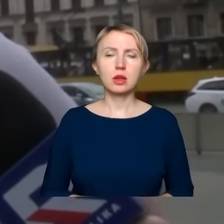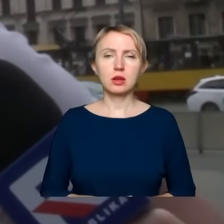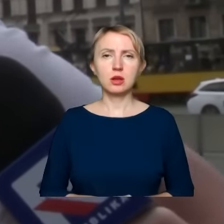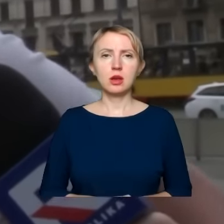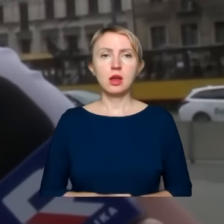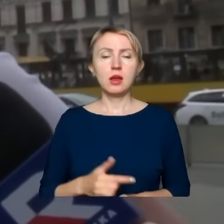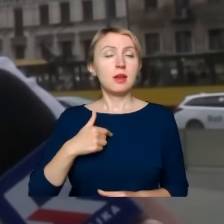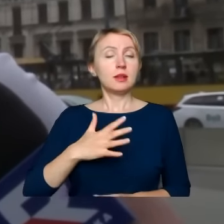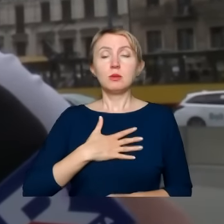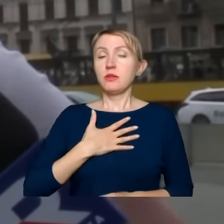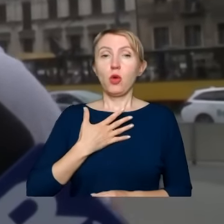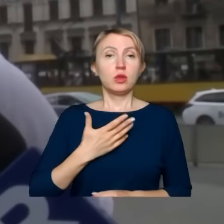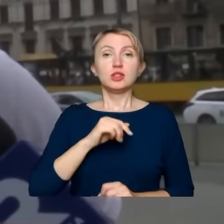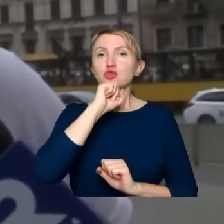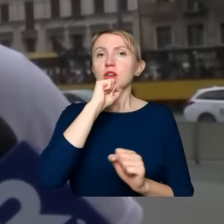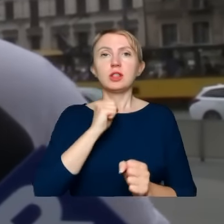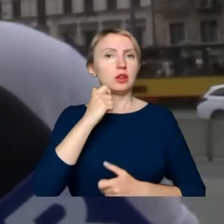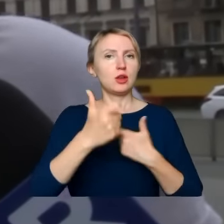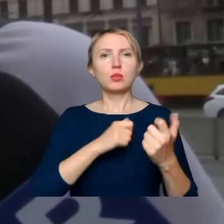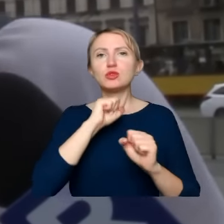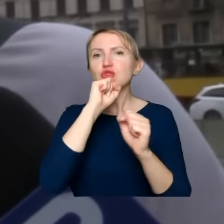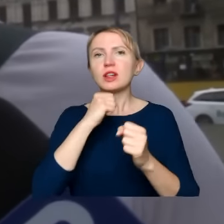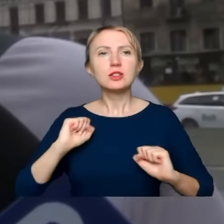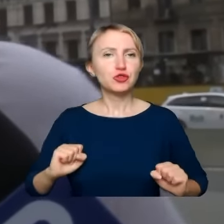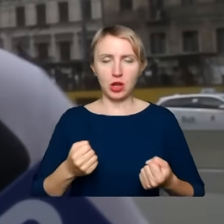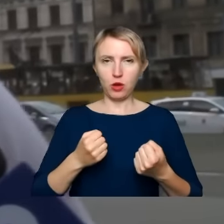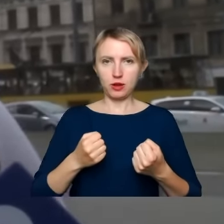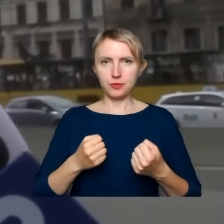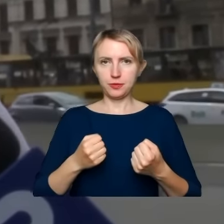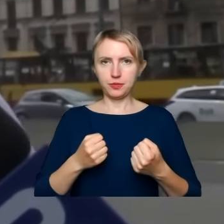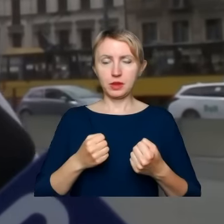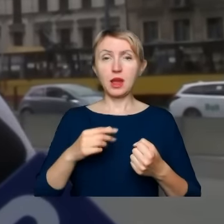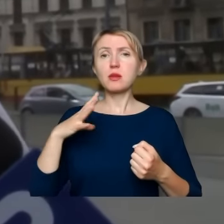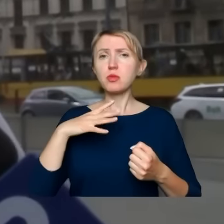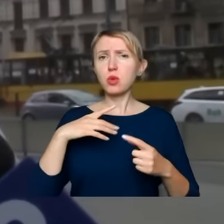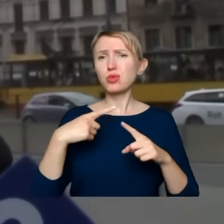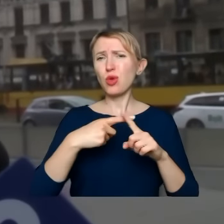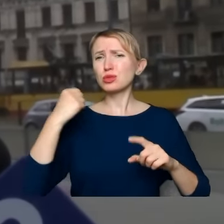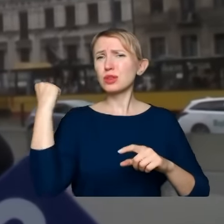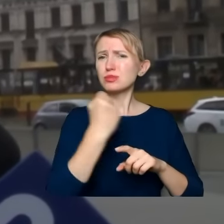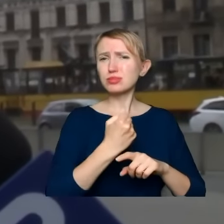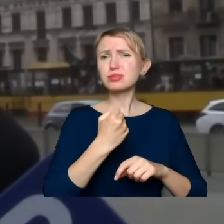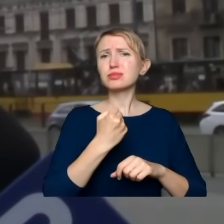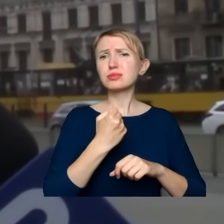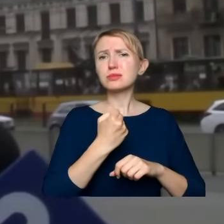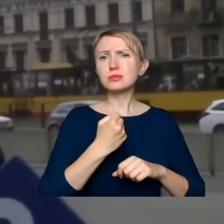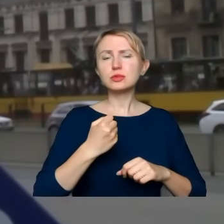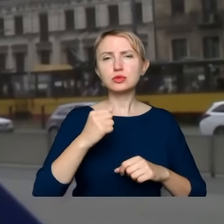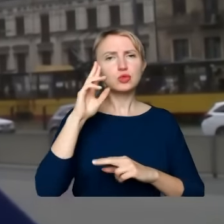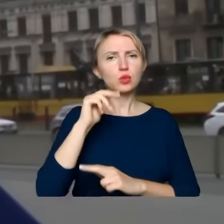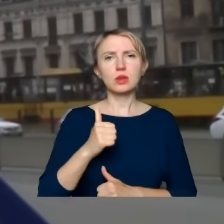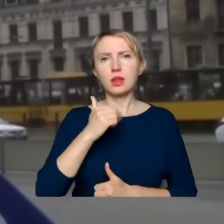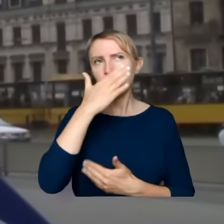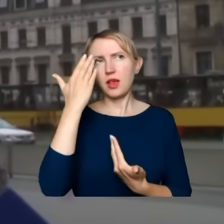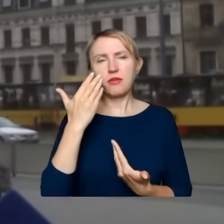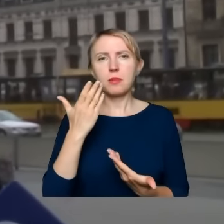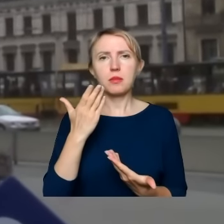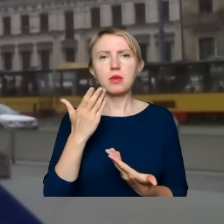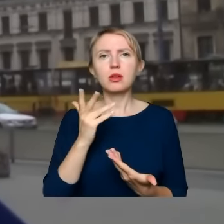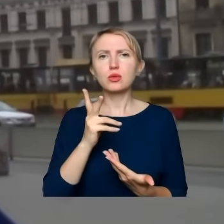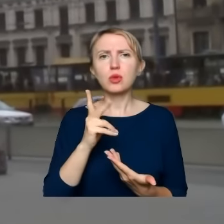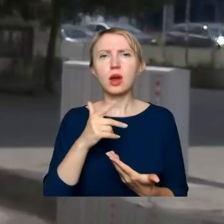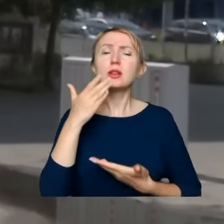zdumiony, że nikt nie podjął żadnej czynności, jak dźgnięto tym nożem tego żołnierza. Nie wiem, jaki on ma stopień, ale życzę,